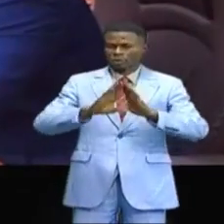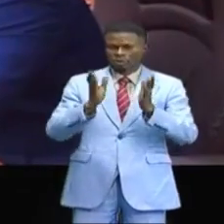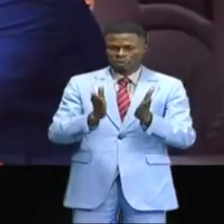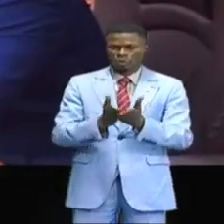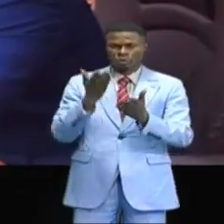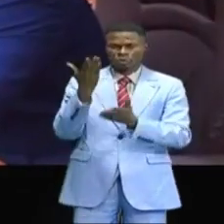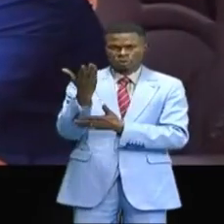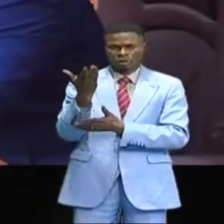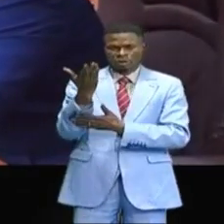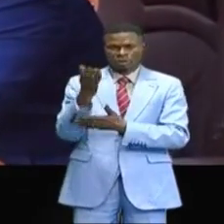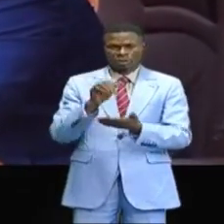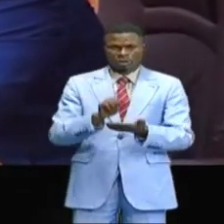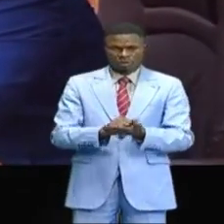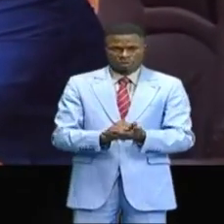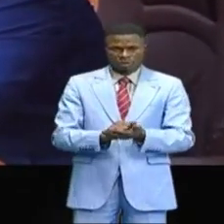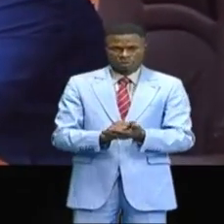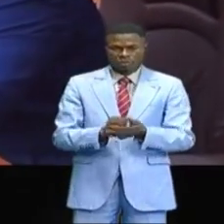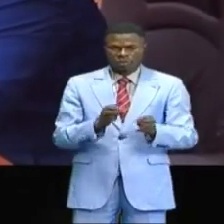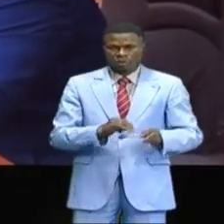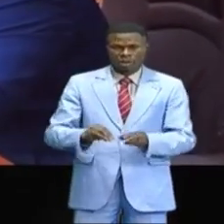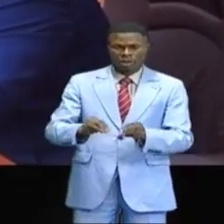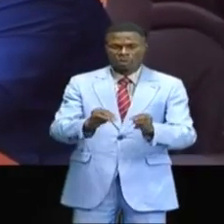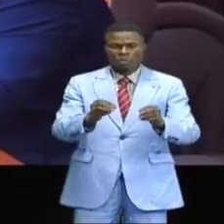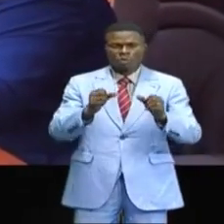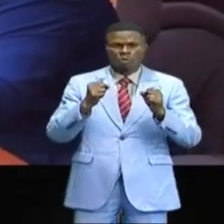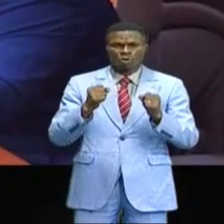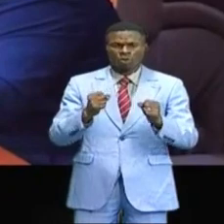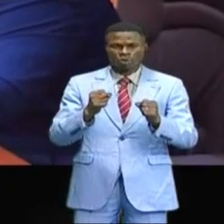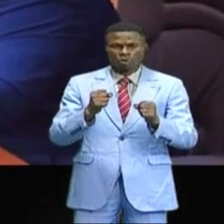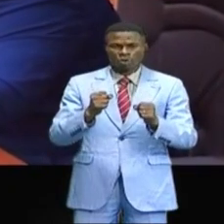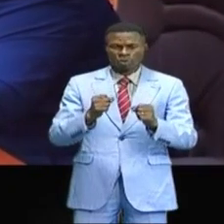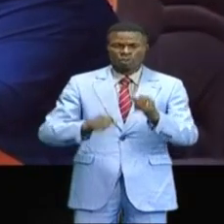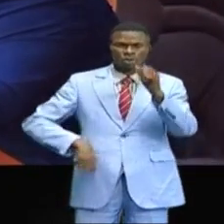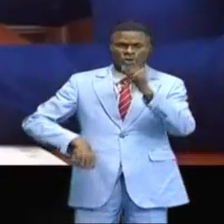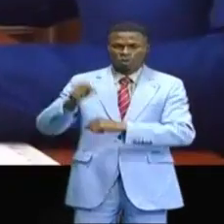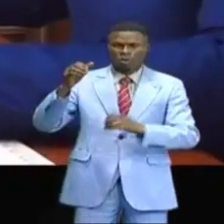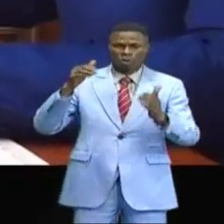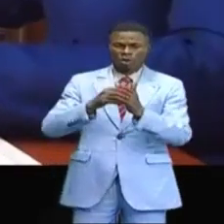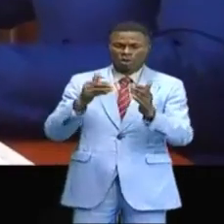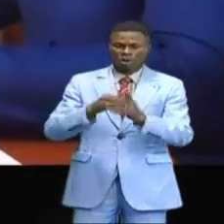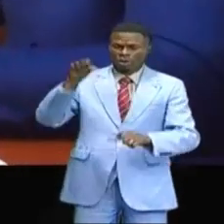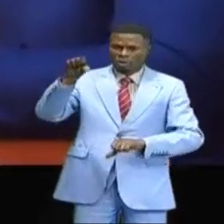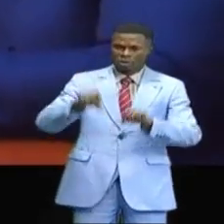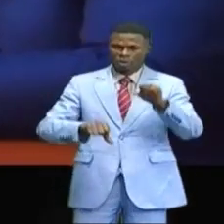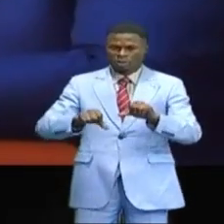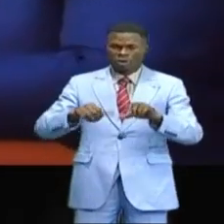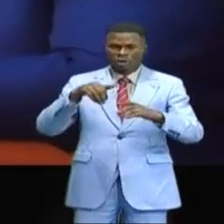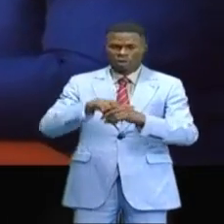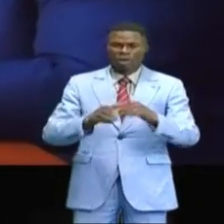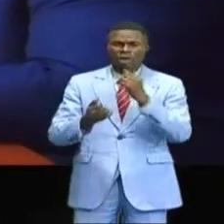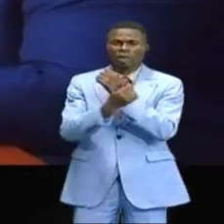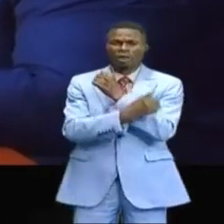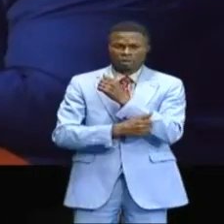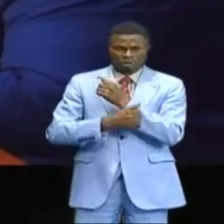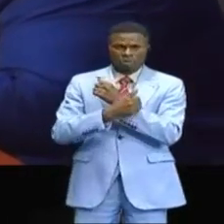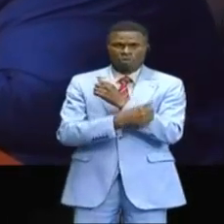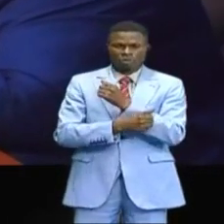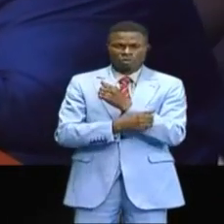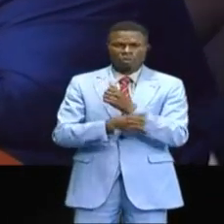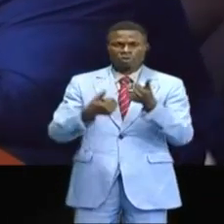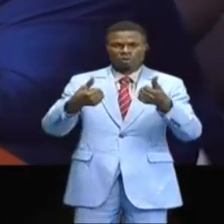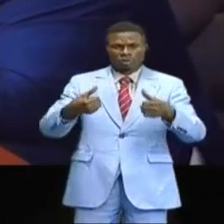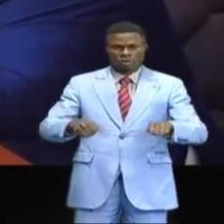revendication. L'un des moyens efficaces de résister à ces agressions injustes sur notre territoire demeure